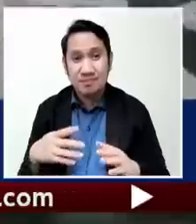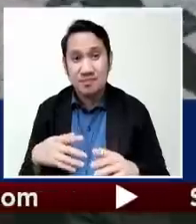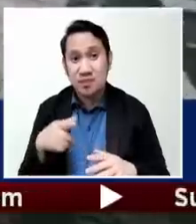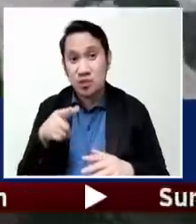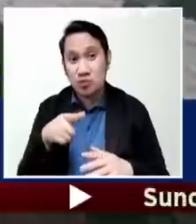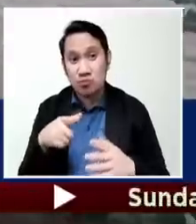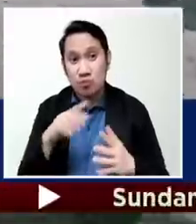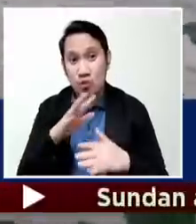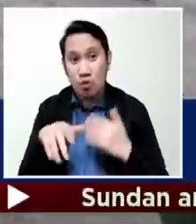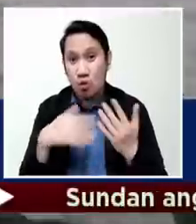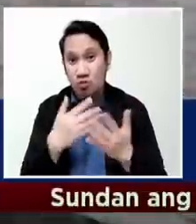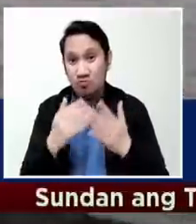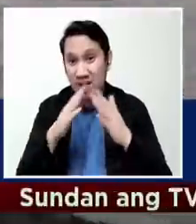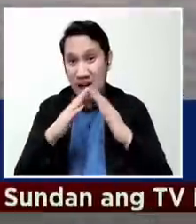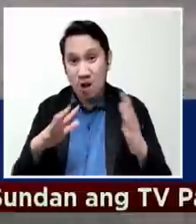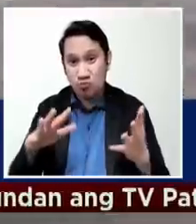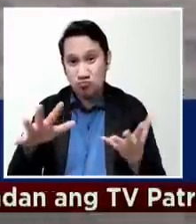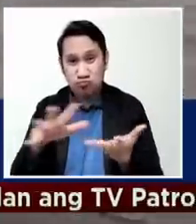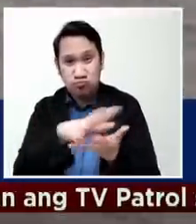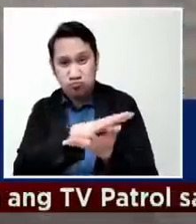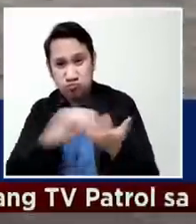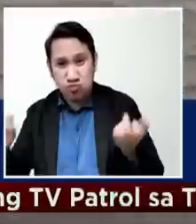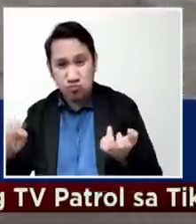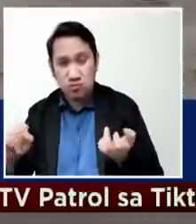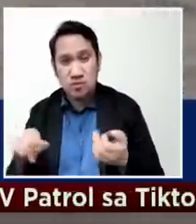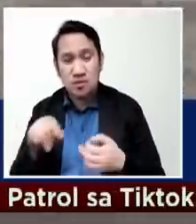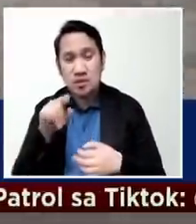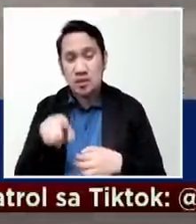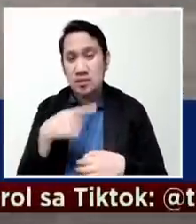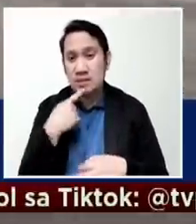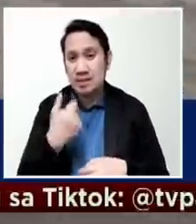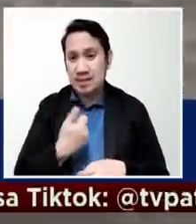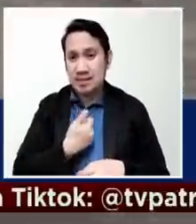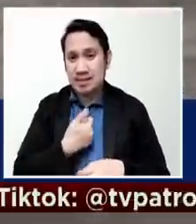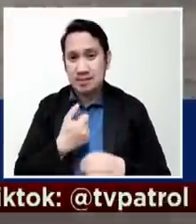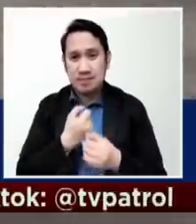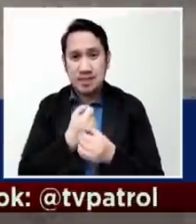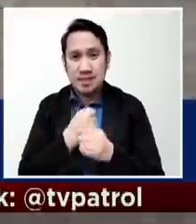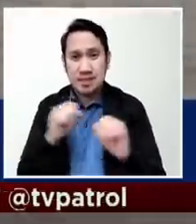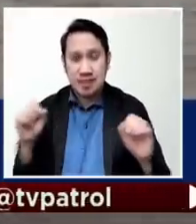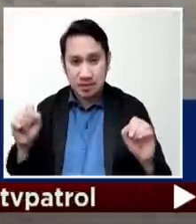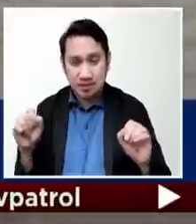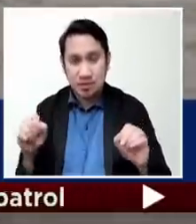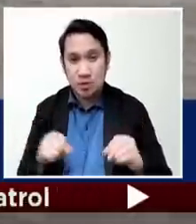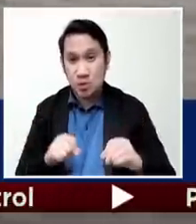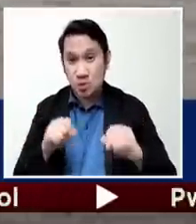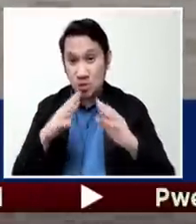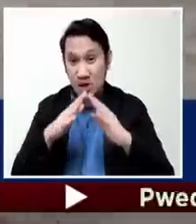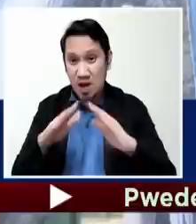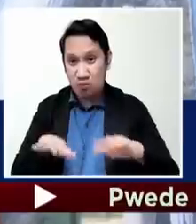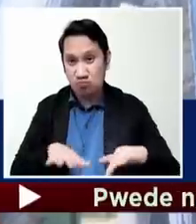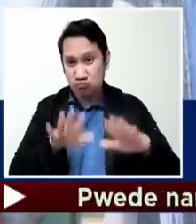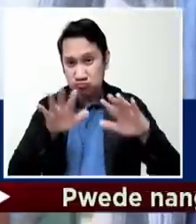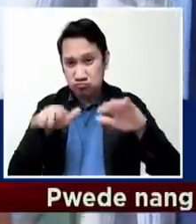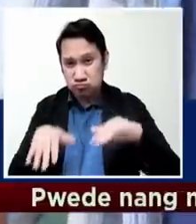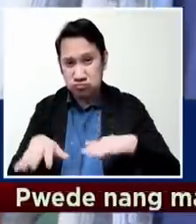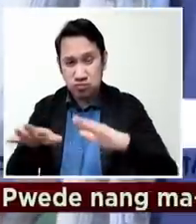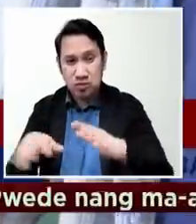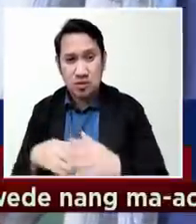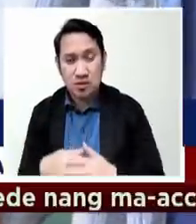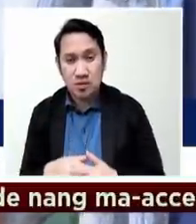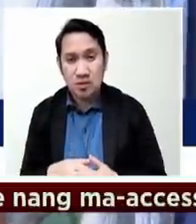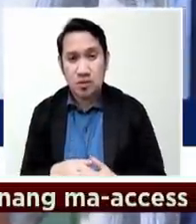ilog. Kwento niya, wala na siyang nagawa kundi iligtas ang sarili habang tinatangay ng agos ang kanyang bahay. Umiyak ako,